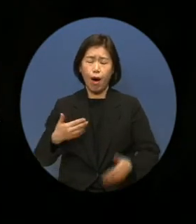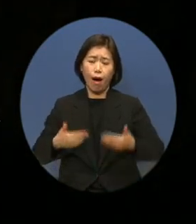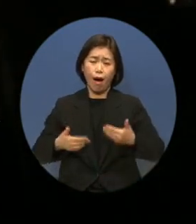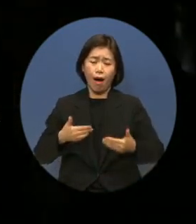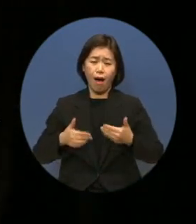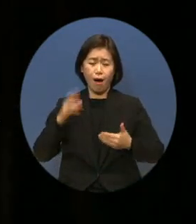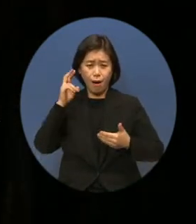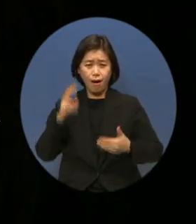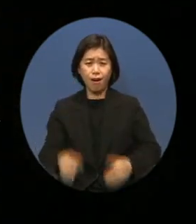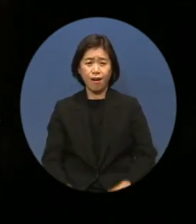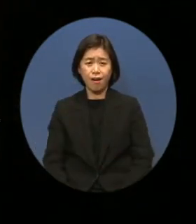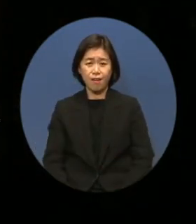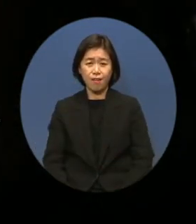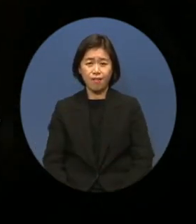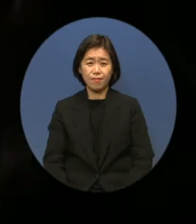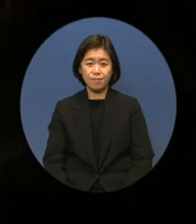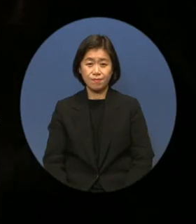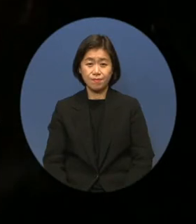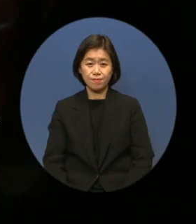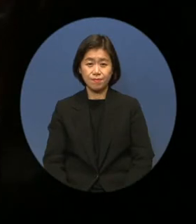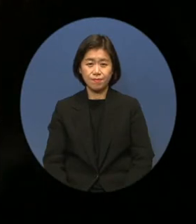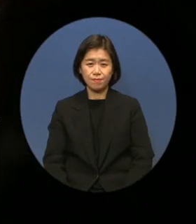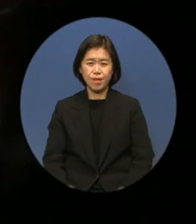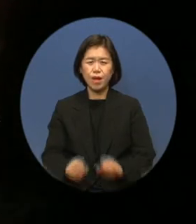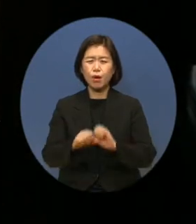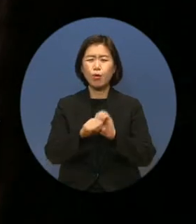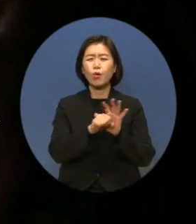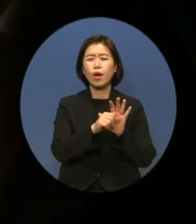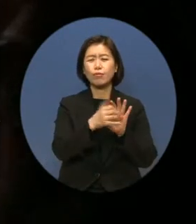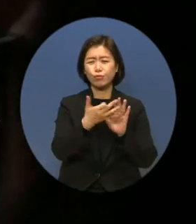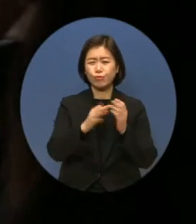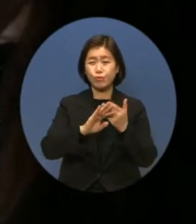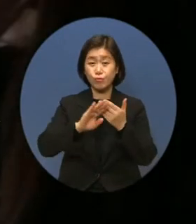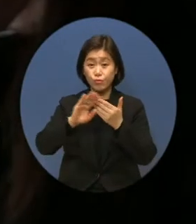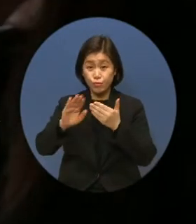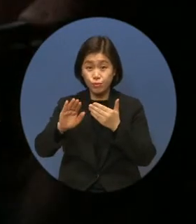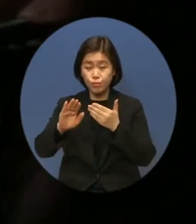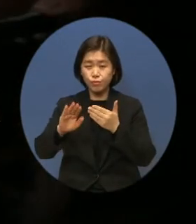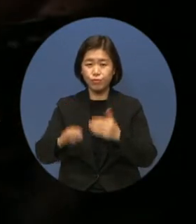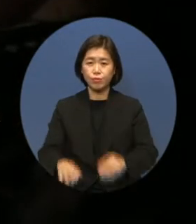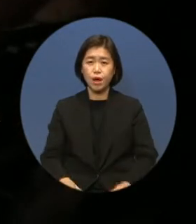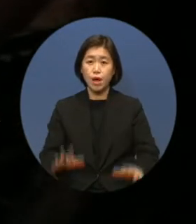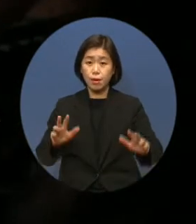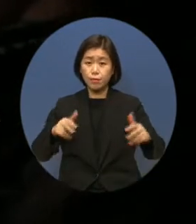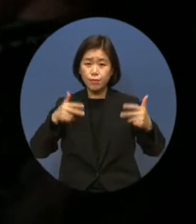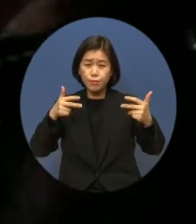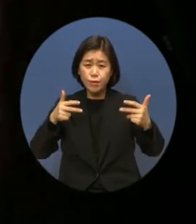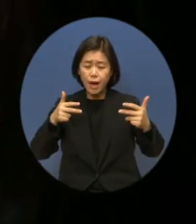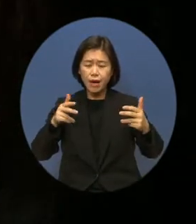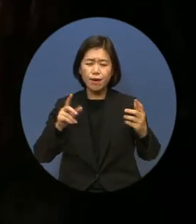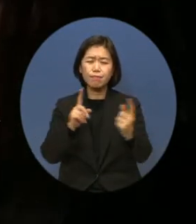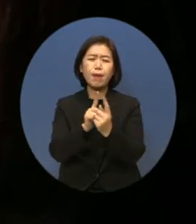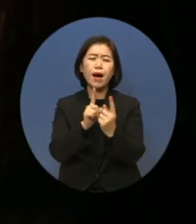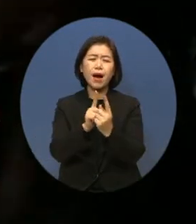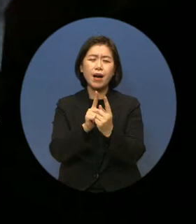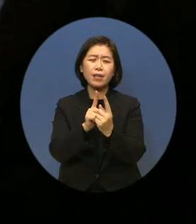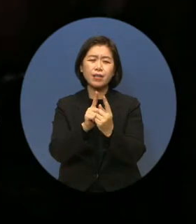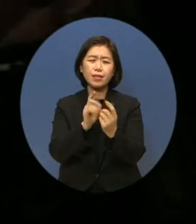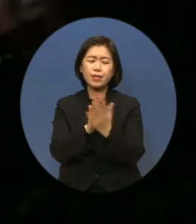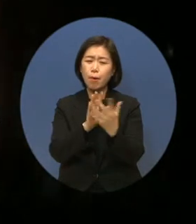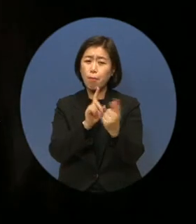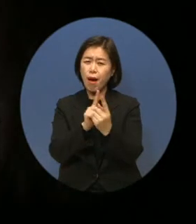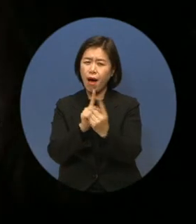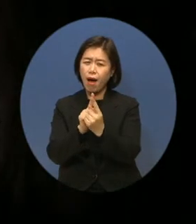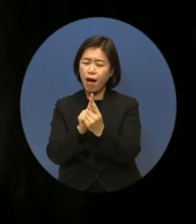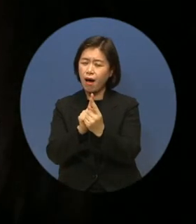바쁘신 것 같아요, 보니까. 이게 코로나 이후로 이렇게 대면으로 하는 봉사활동 같은 경우는 정말